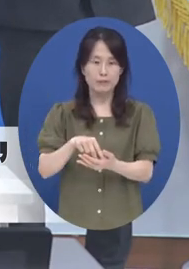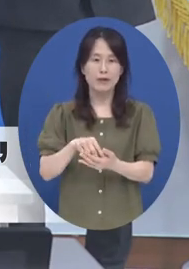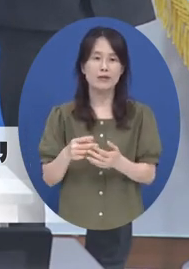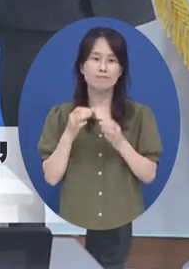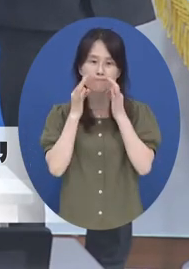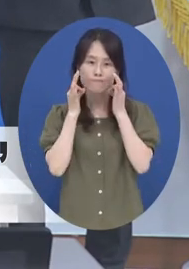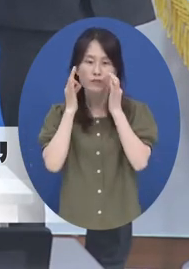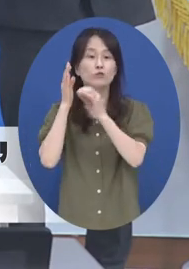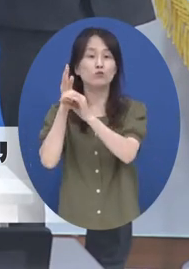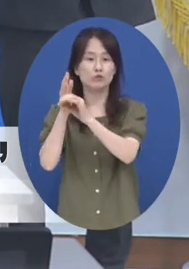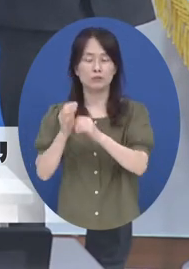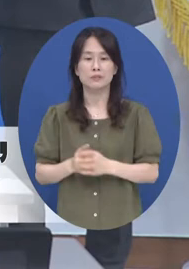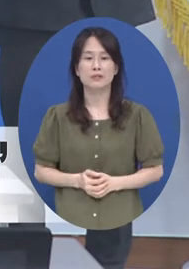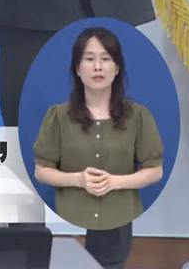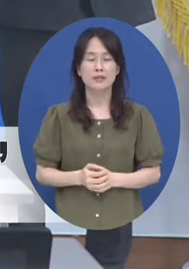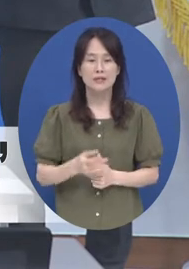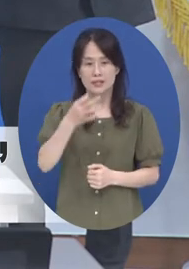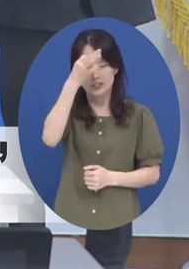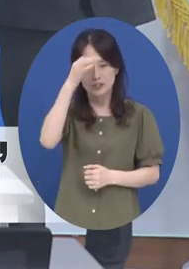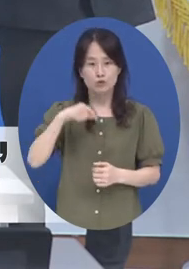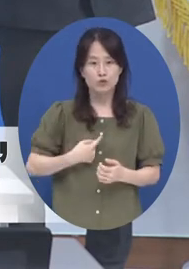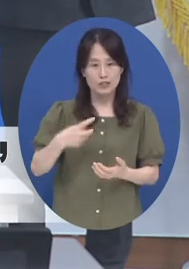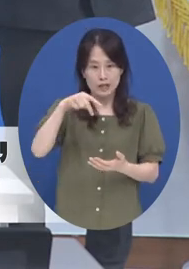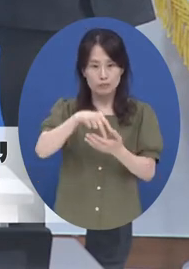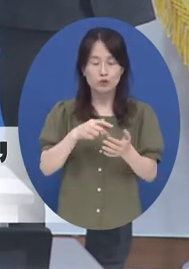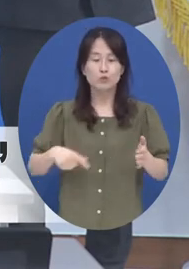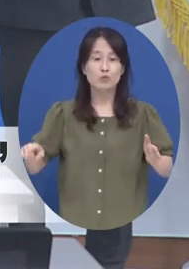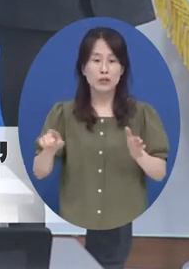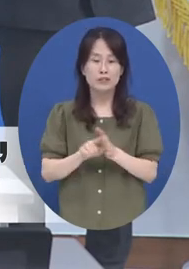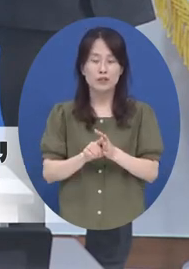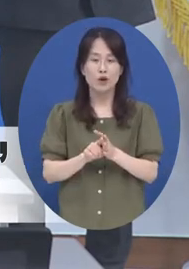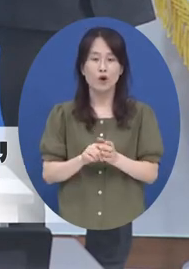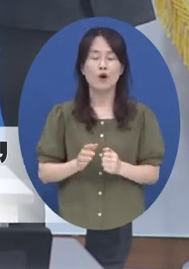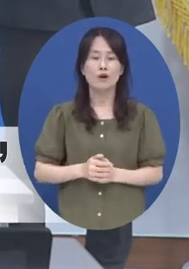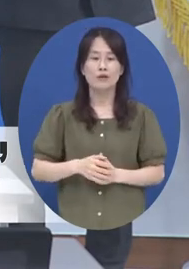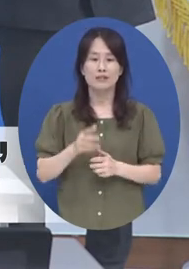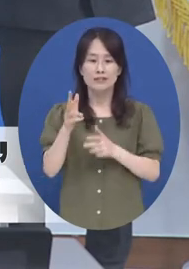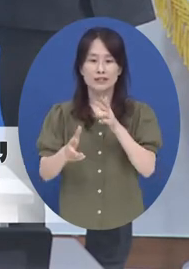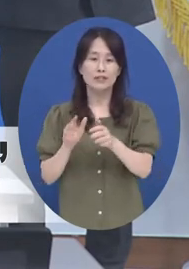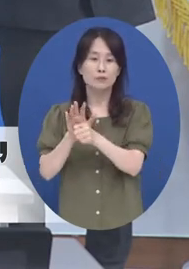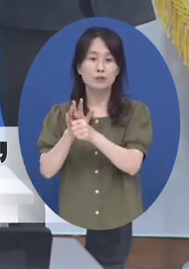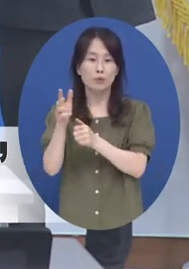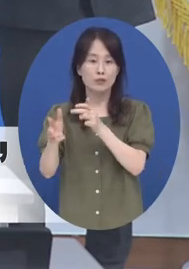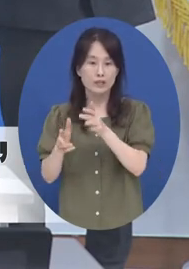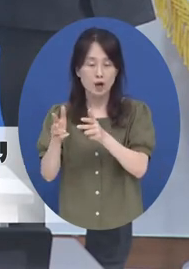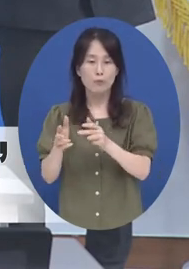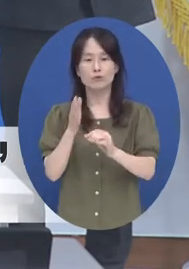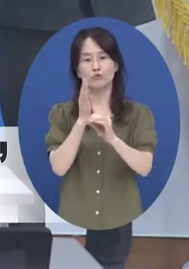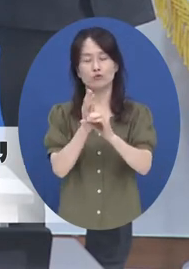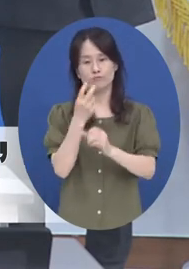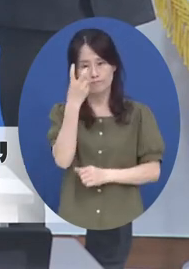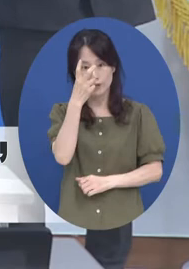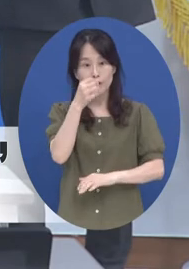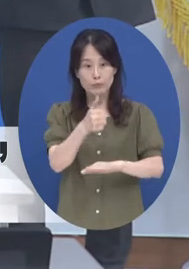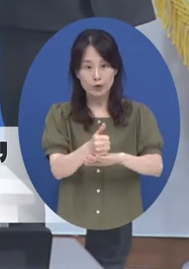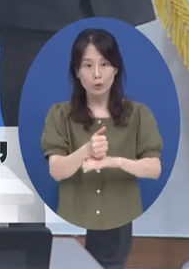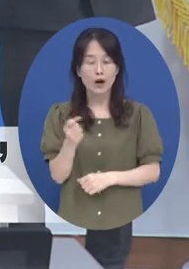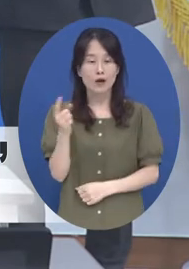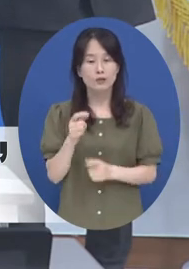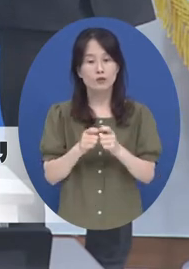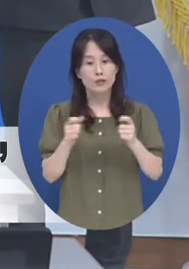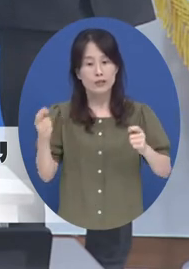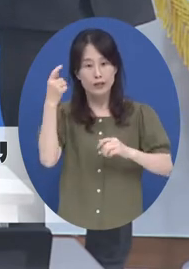있는데요. 경기도가 소부장 산업의 기술 자립화 달성을 위해 추진한 경기도 소부장 산업 지원 사업의 중간 점검